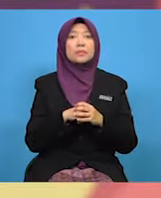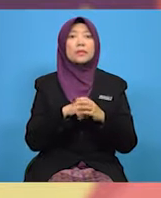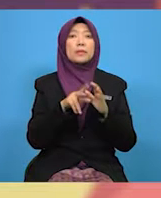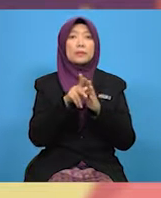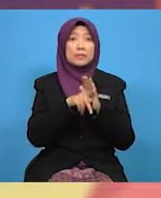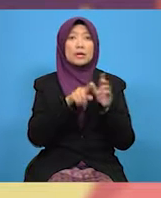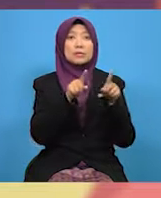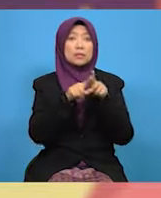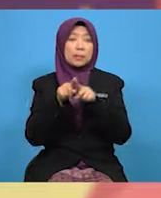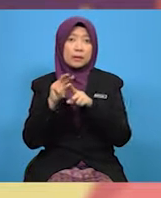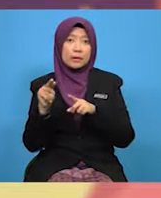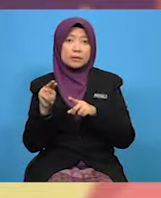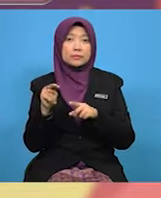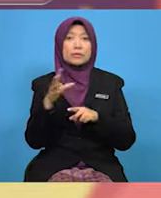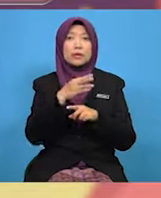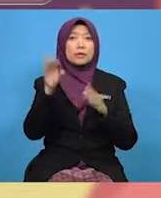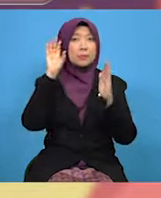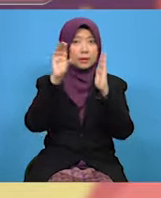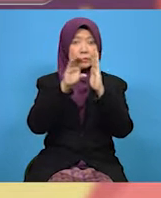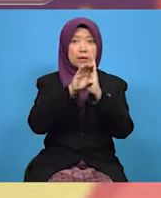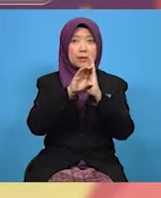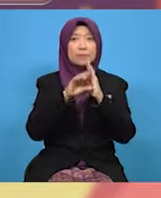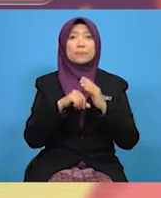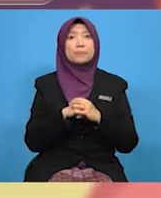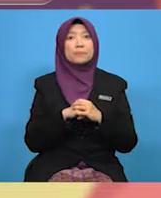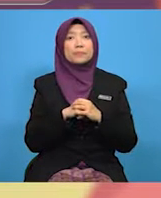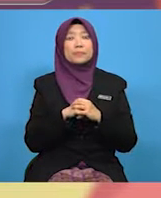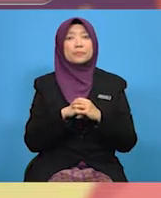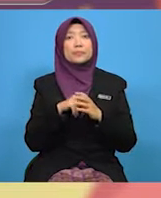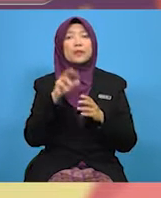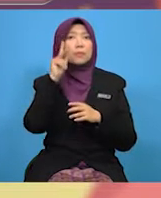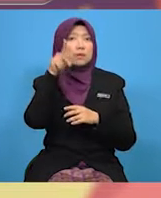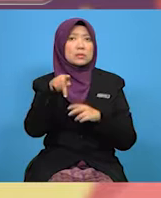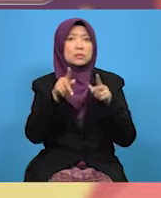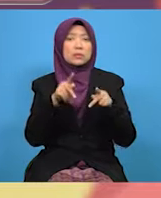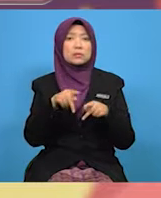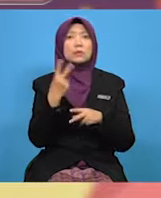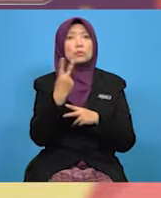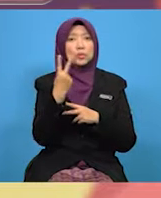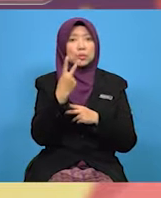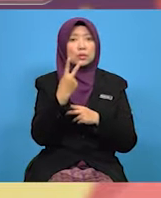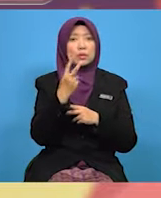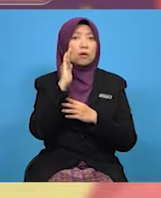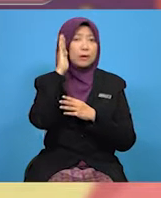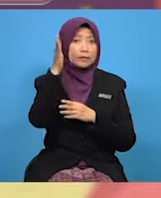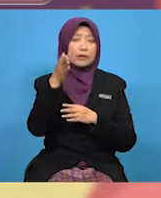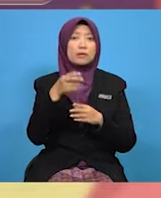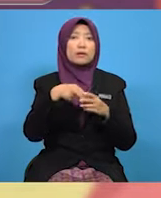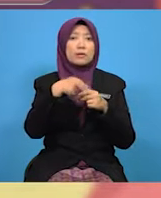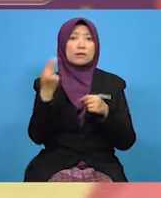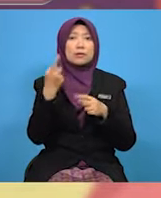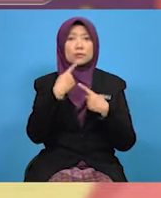persamaan dan juga ke ada gambarnya yang pasti pajak kedudukan ada ini akan menghasilkan